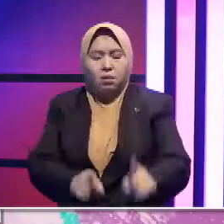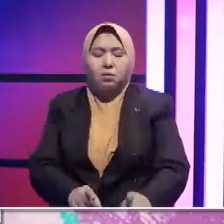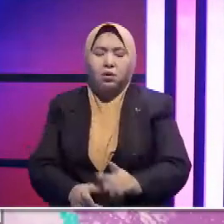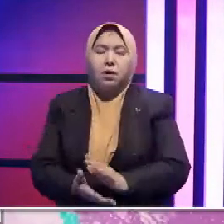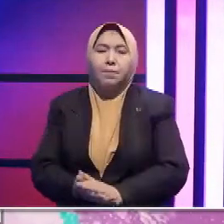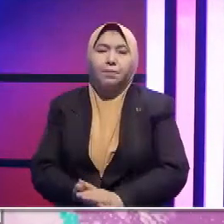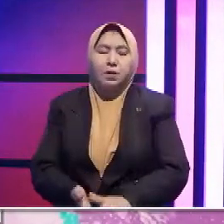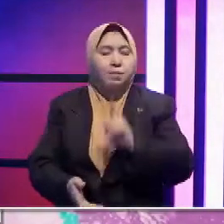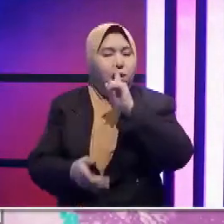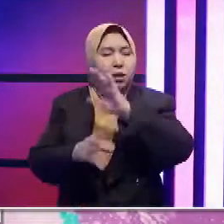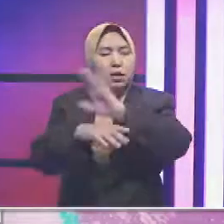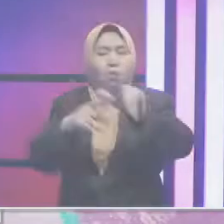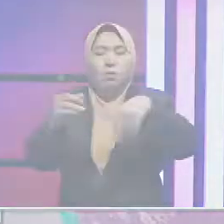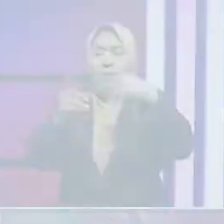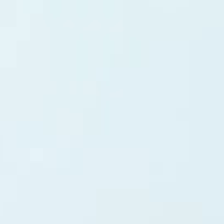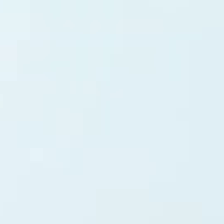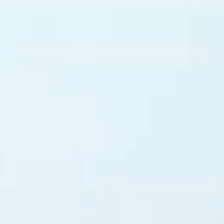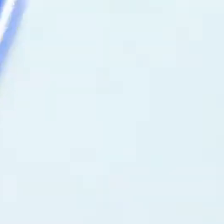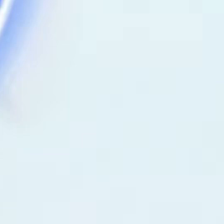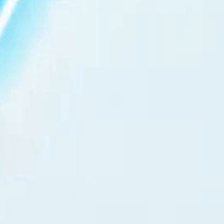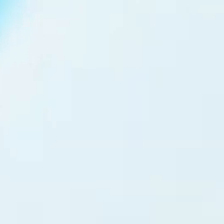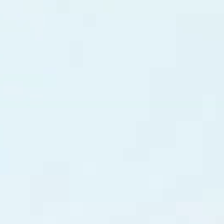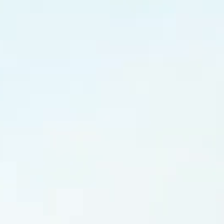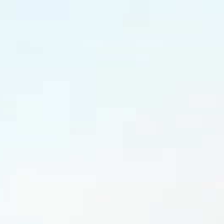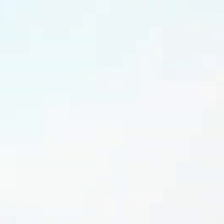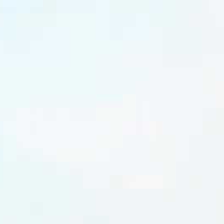صدق الله العظيم